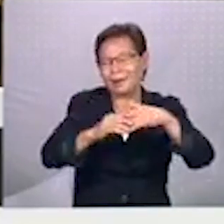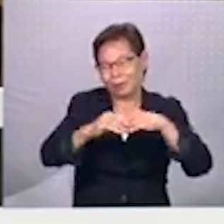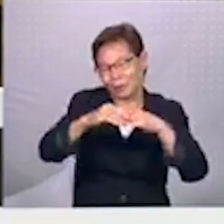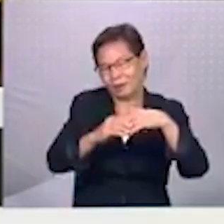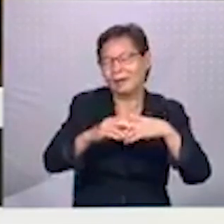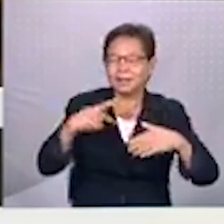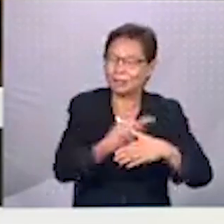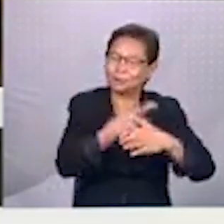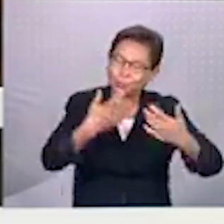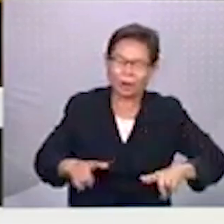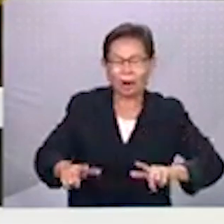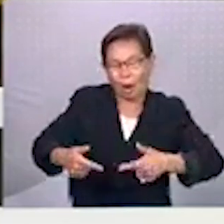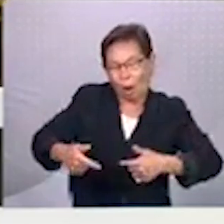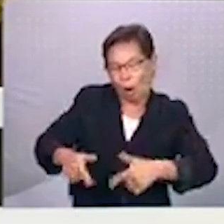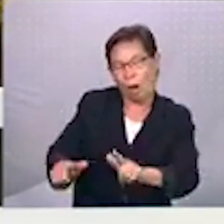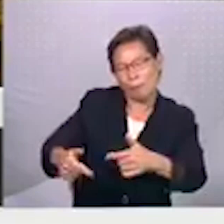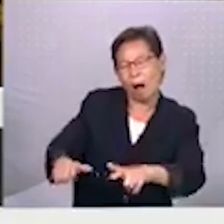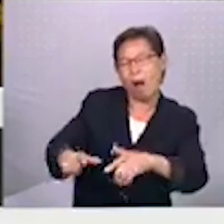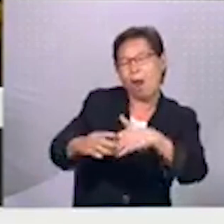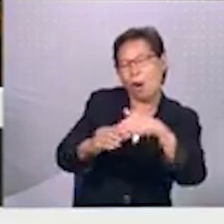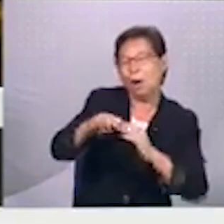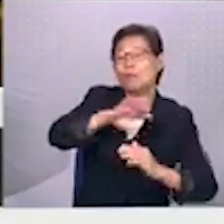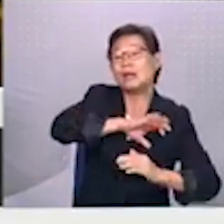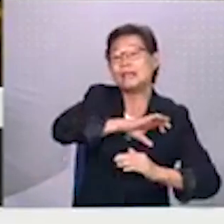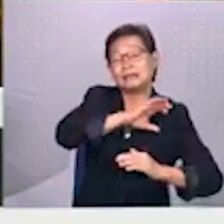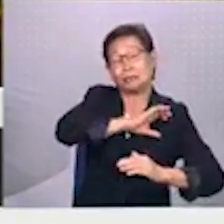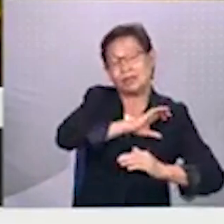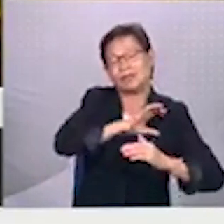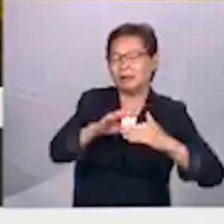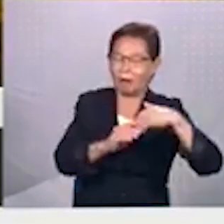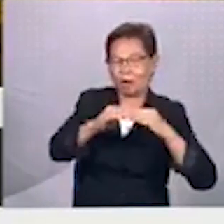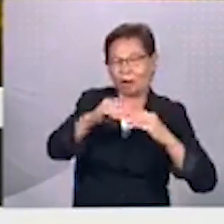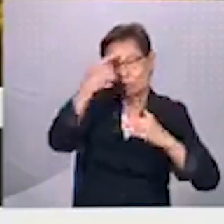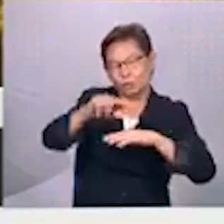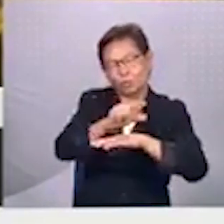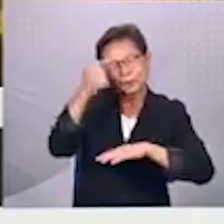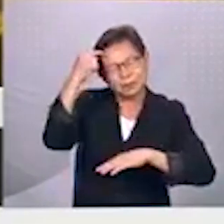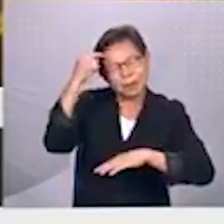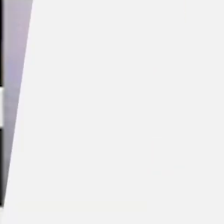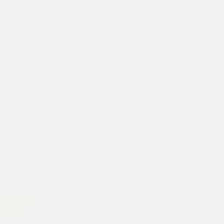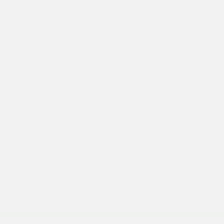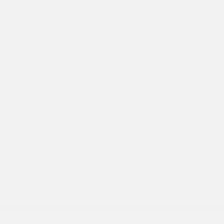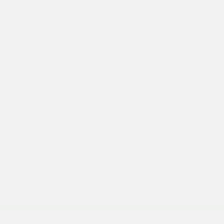memberikan kelonggaran kepada pihak polis untuk menggunakan budi bicara.